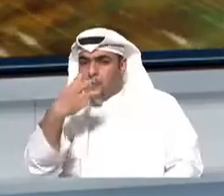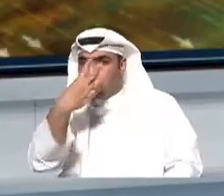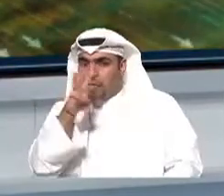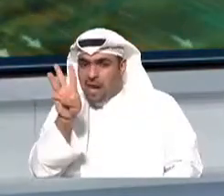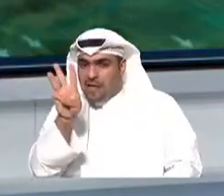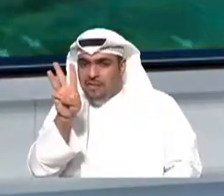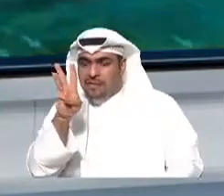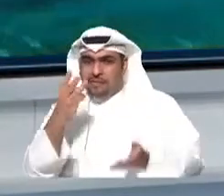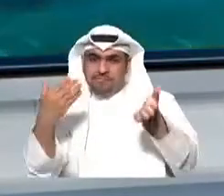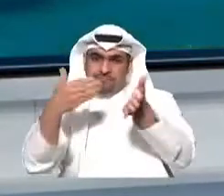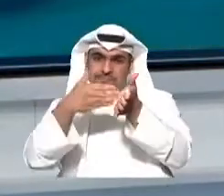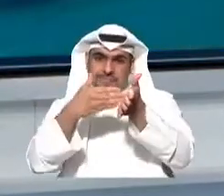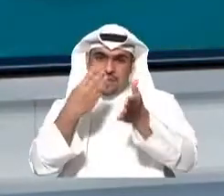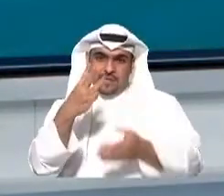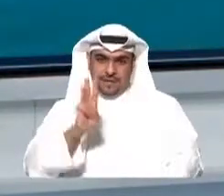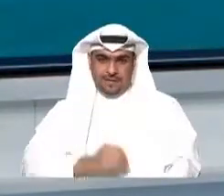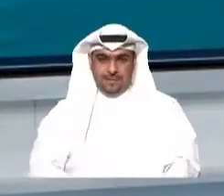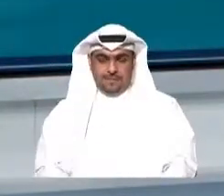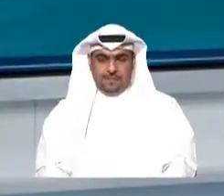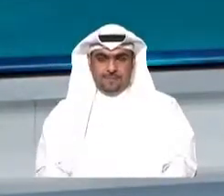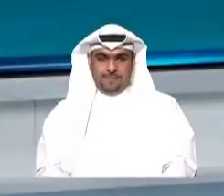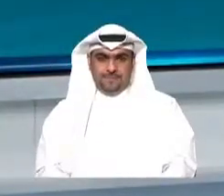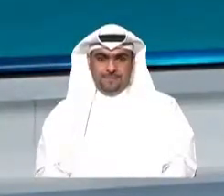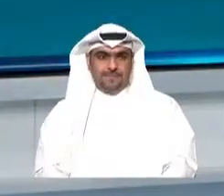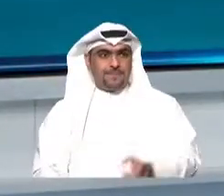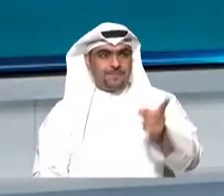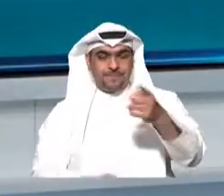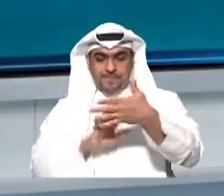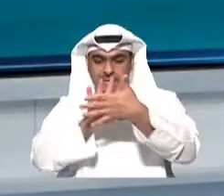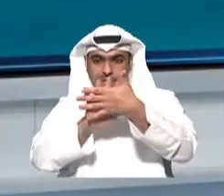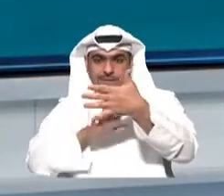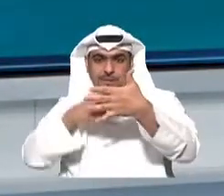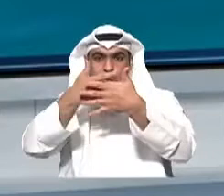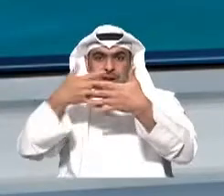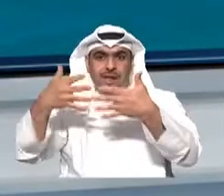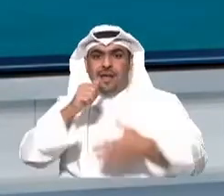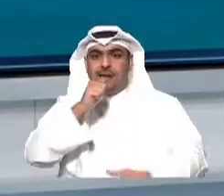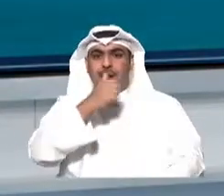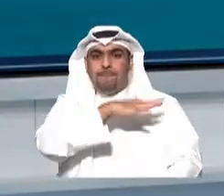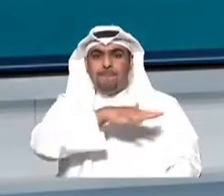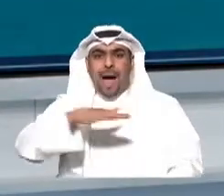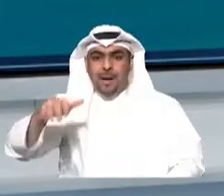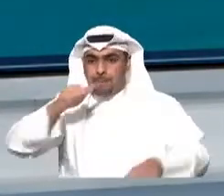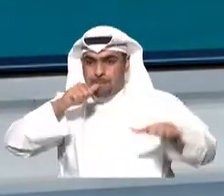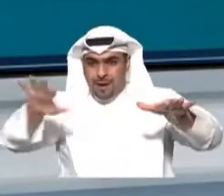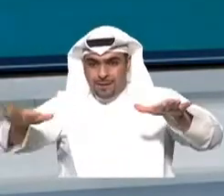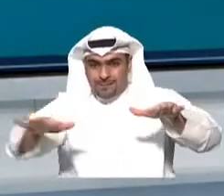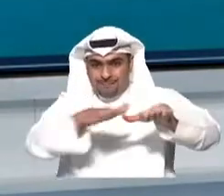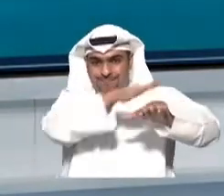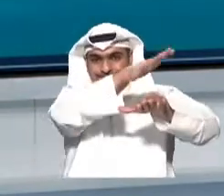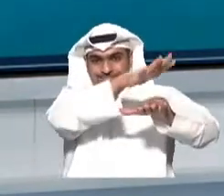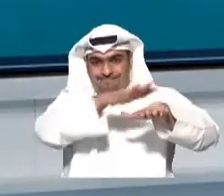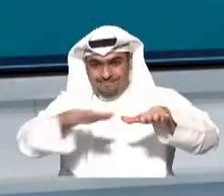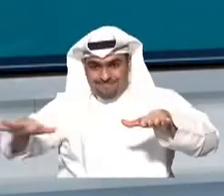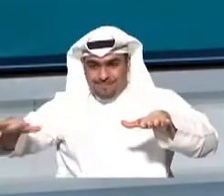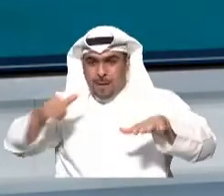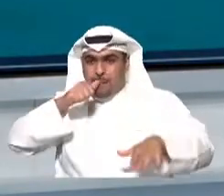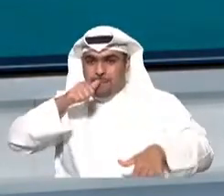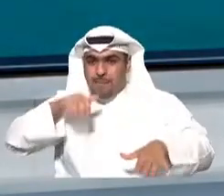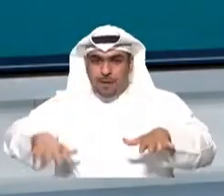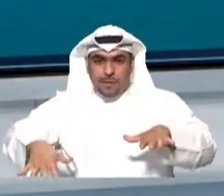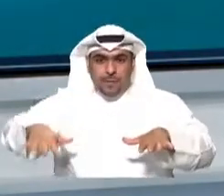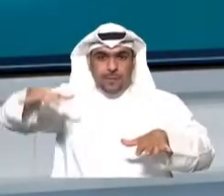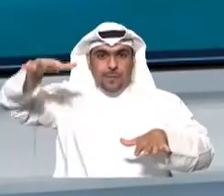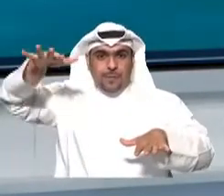38 إلى 30 درجة مئوية. الأجواء البحرية خلال 24 ساعة القادمة متوقع الأجواء البحرية تكون الأول ارتفاع الموج خفيف